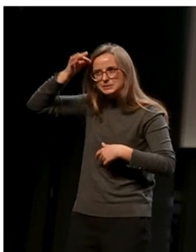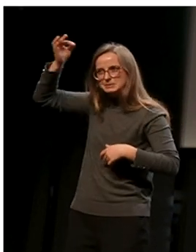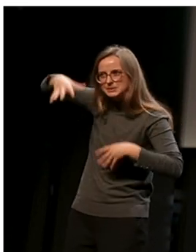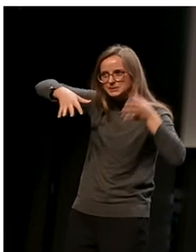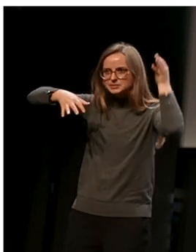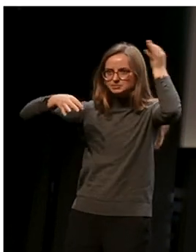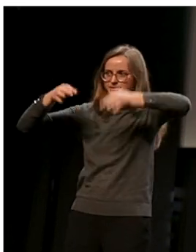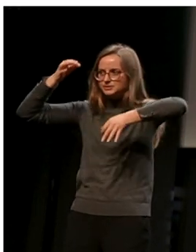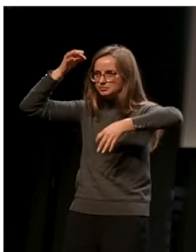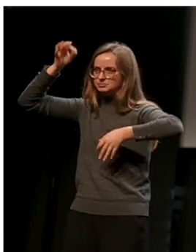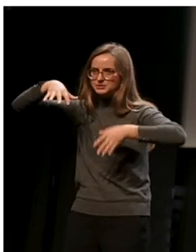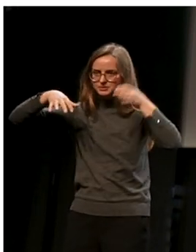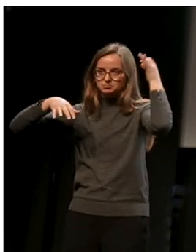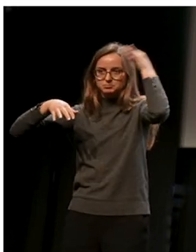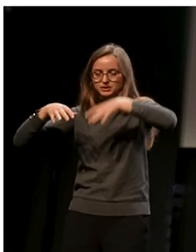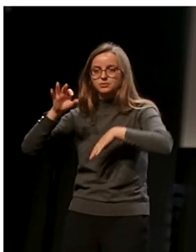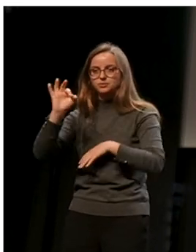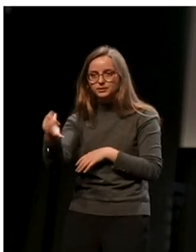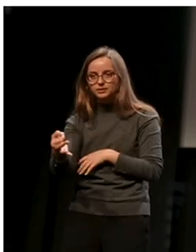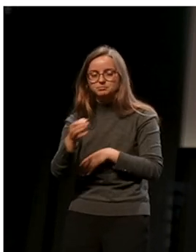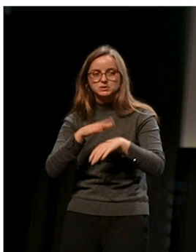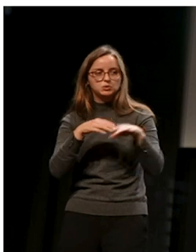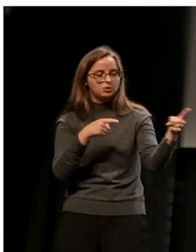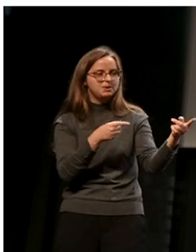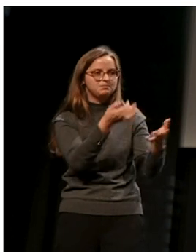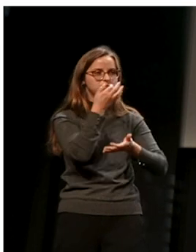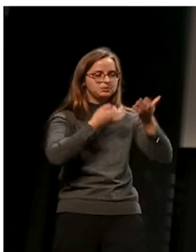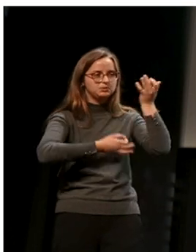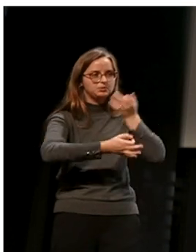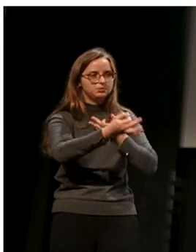lot. Et vraiment, quand j'ai entendu ton discours, j'ai senti plus